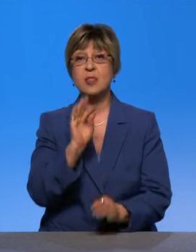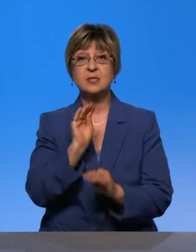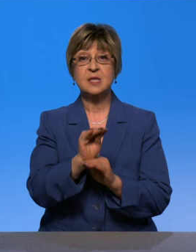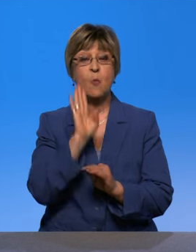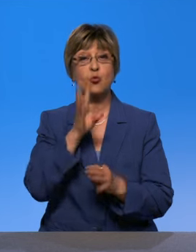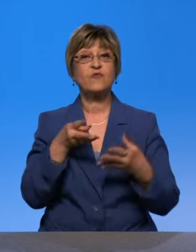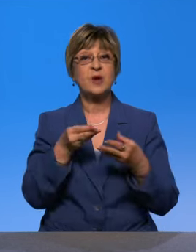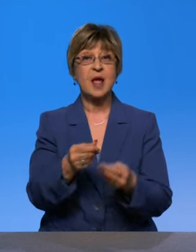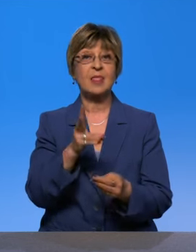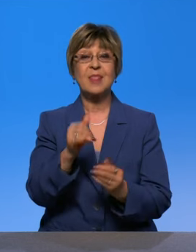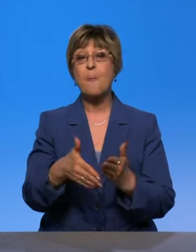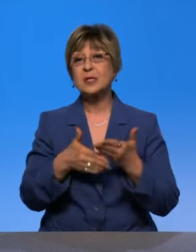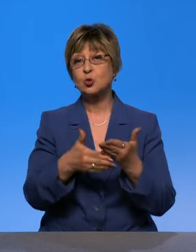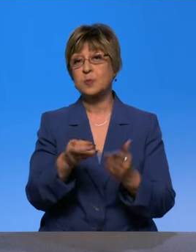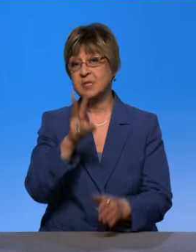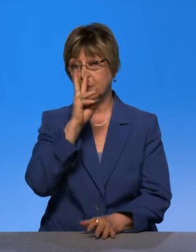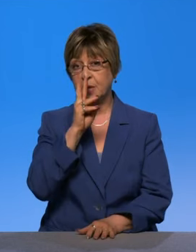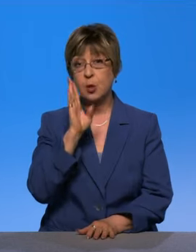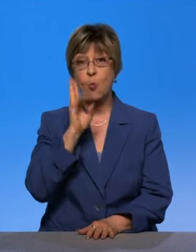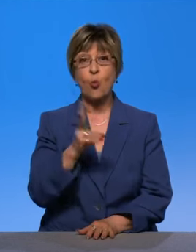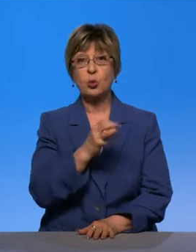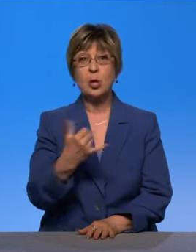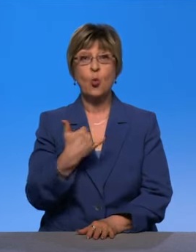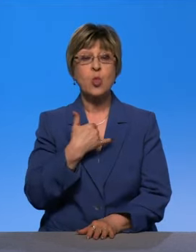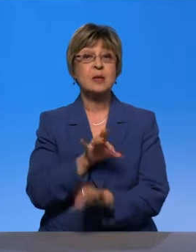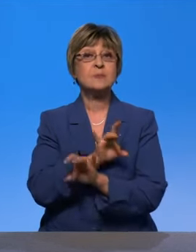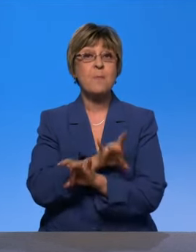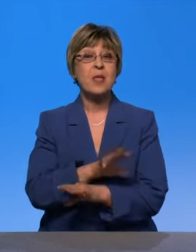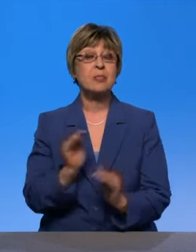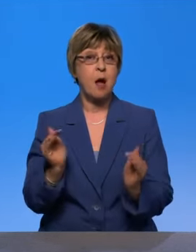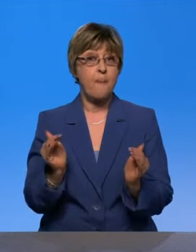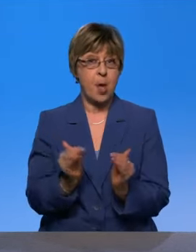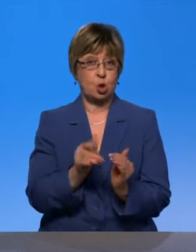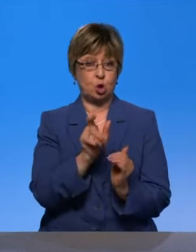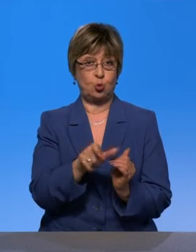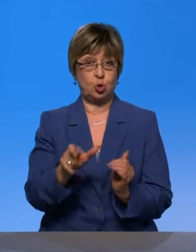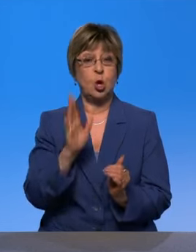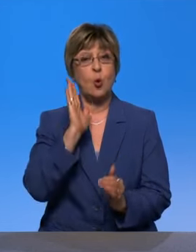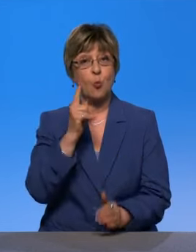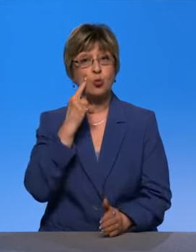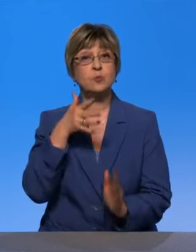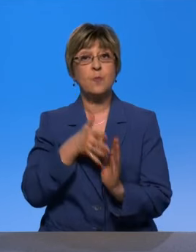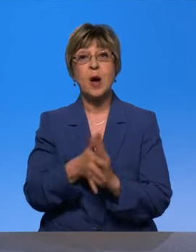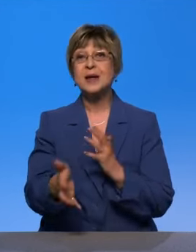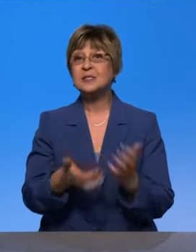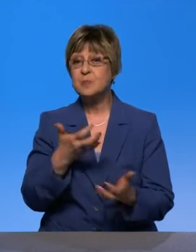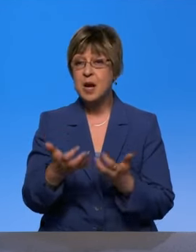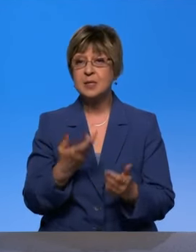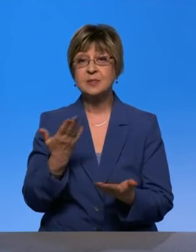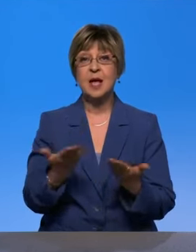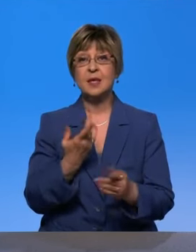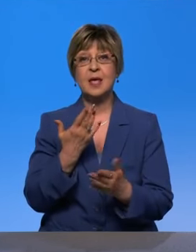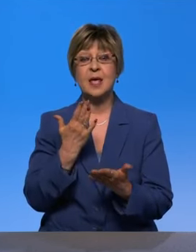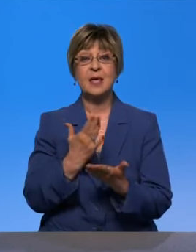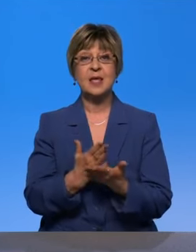и пособия. Станет ли в нашей стране бедных меньше? Будем разбираться, какие в целом есть методы